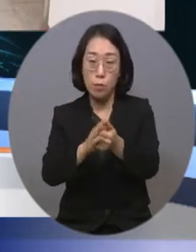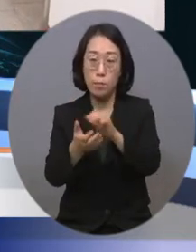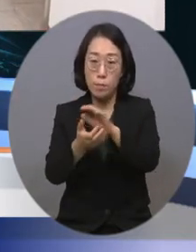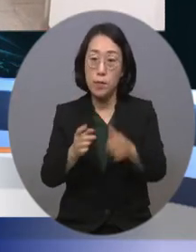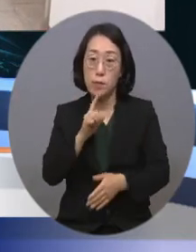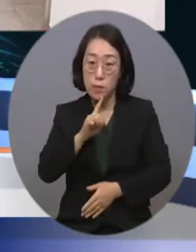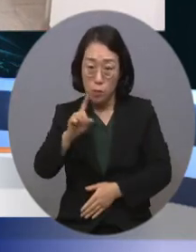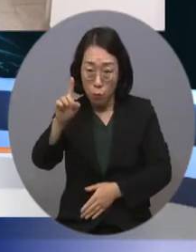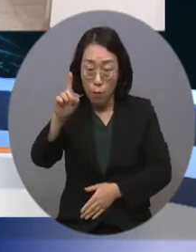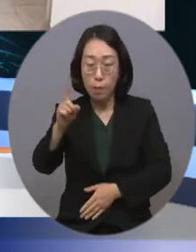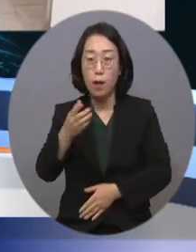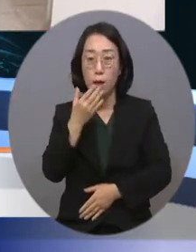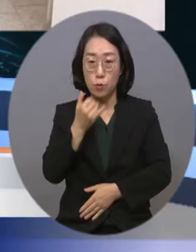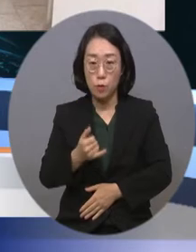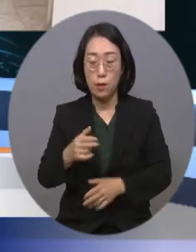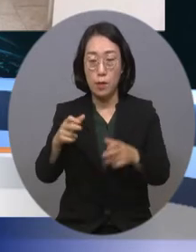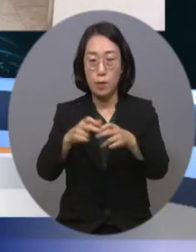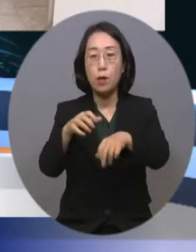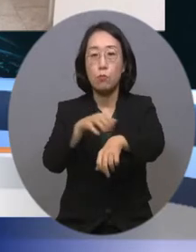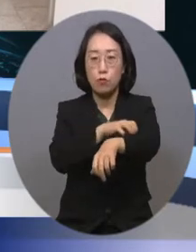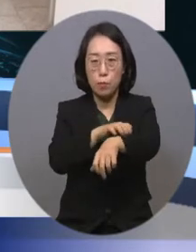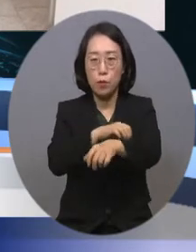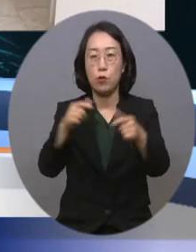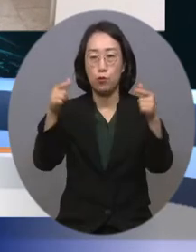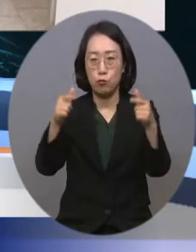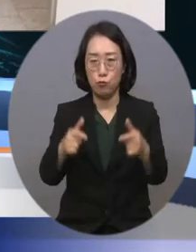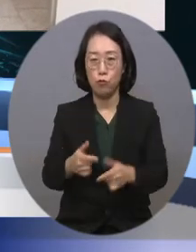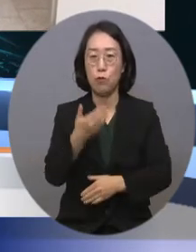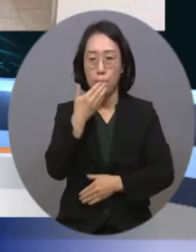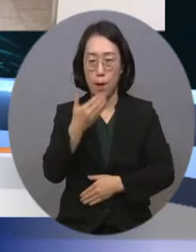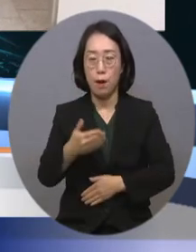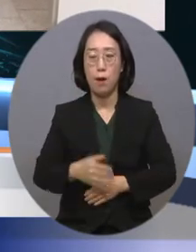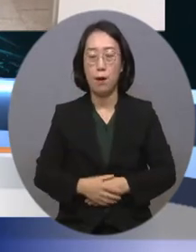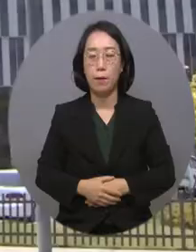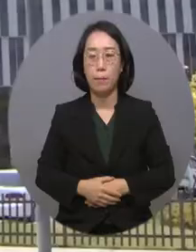제도가 도입돼 장애인들의 불편이 줄어들 전망입니다